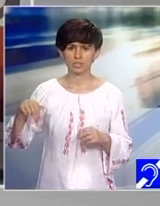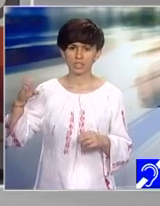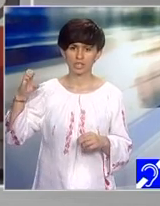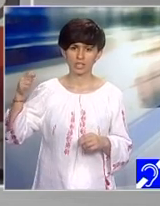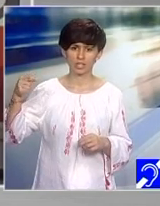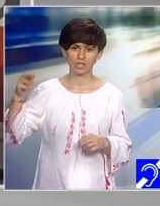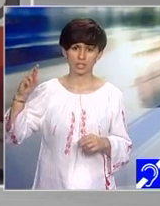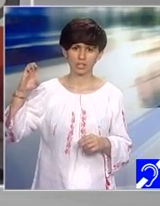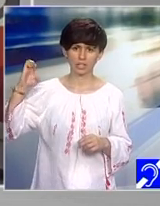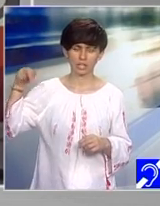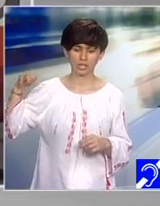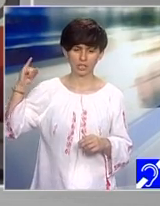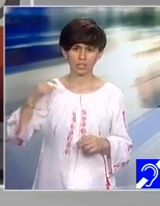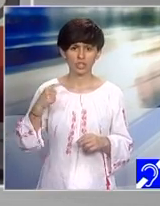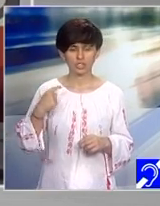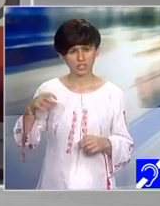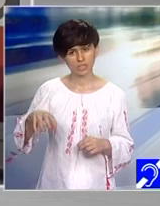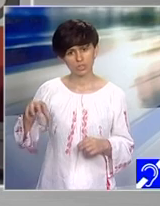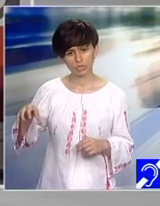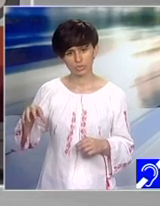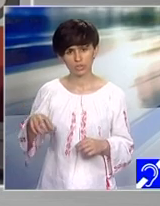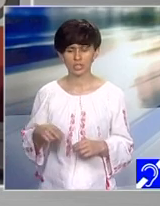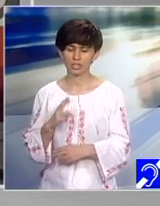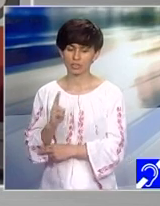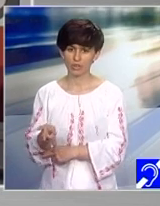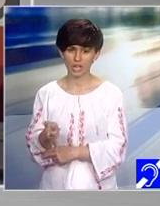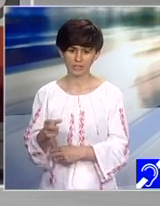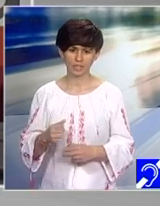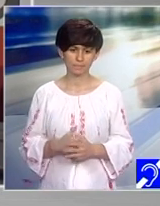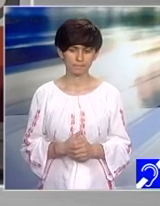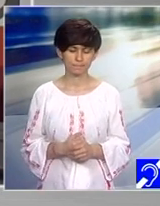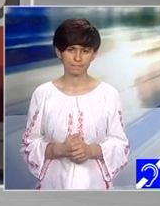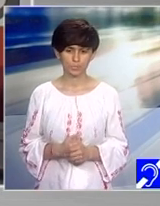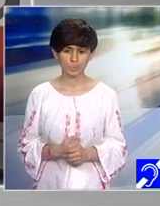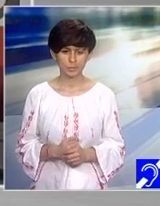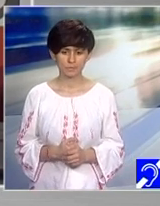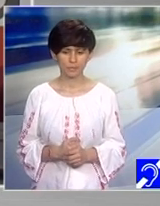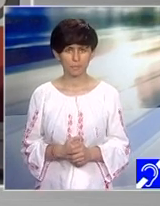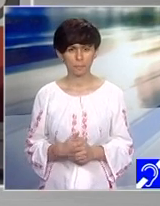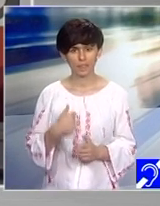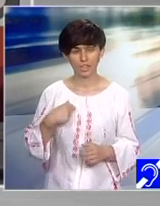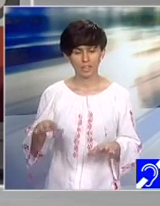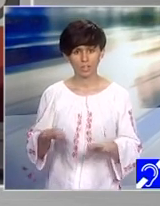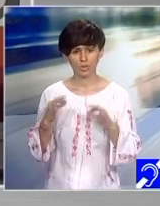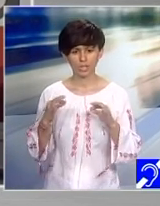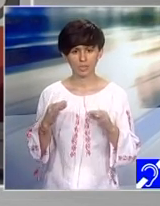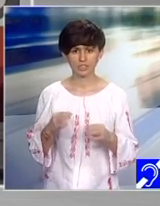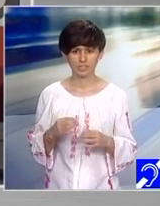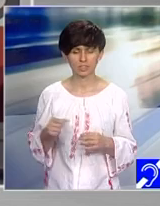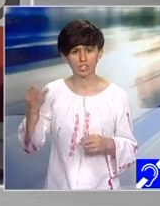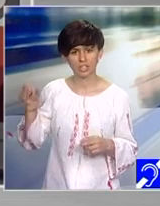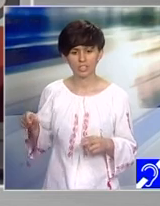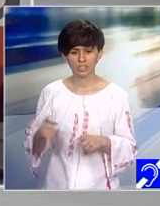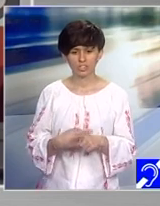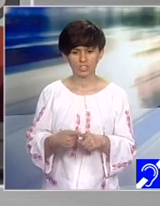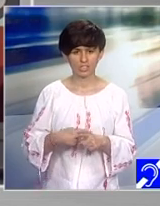este dintr-o zonă a Bihorului și am găsit-o la Negreni la niște țigani să culca